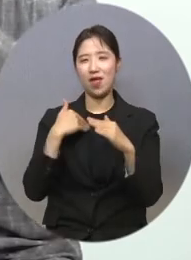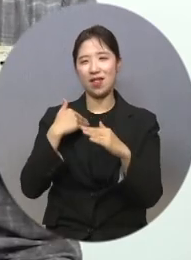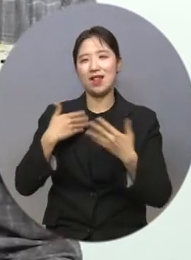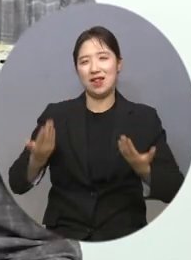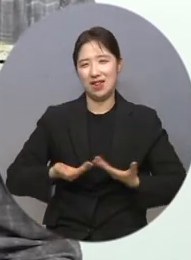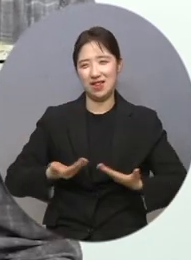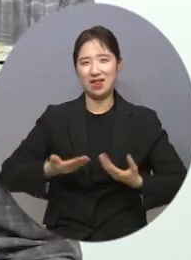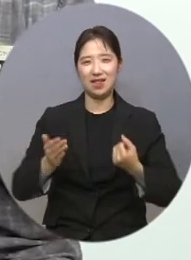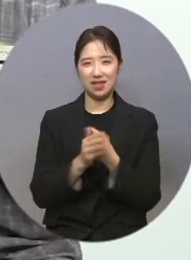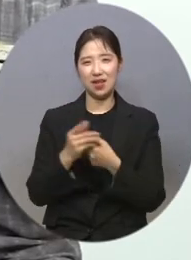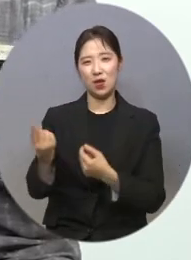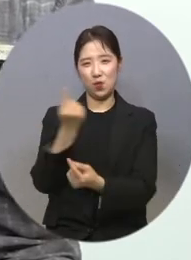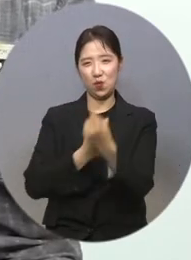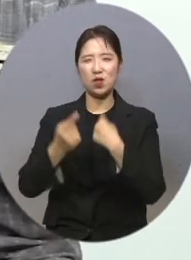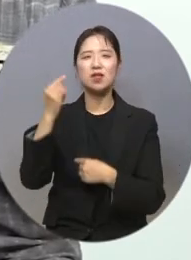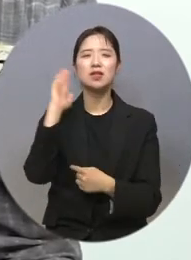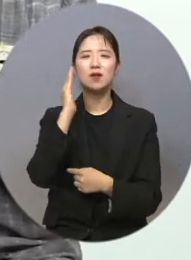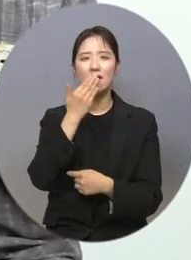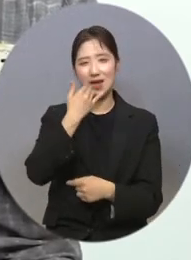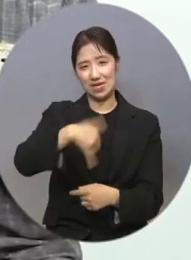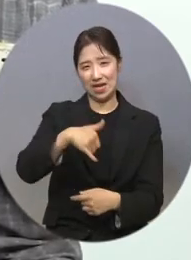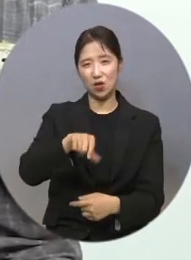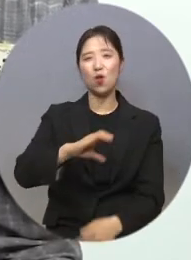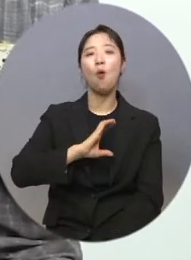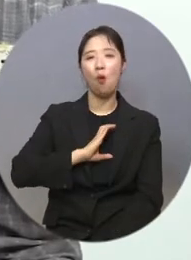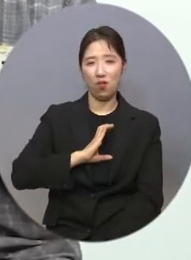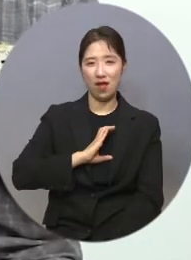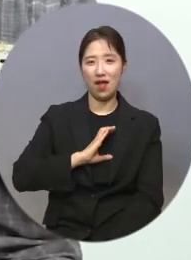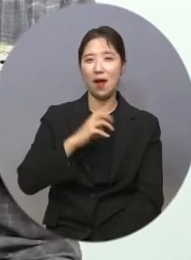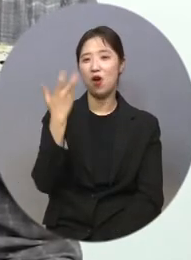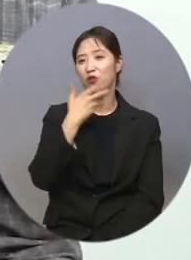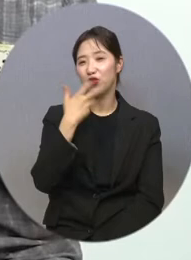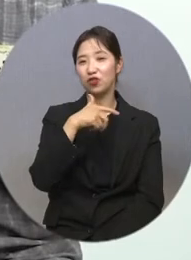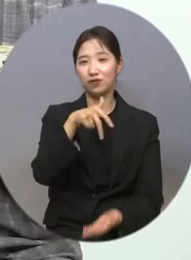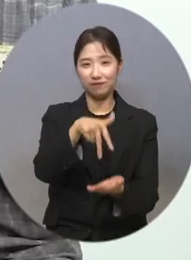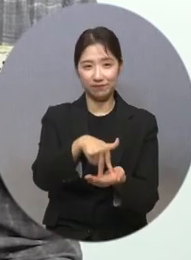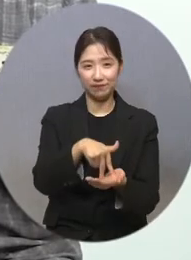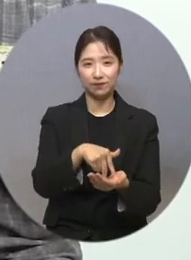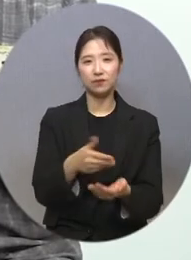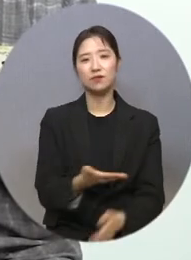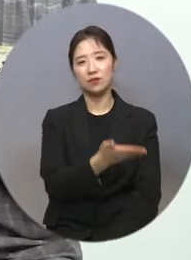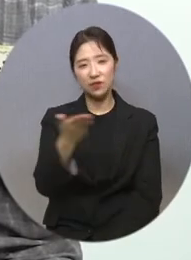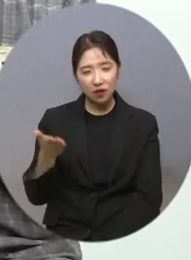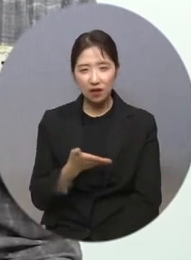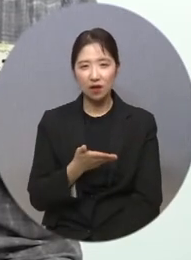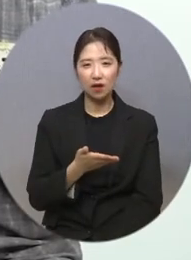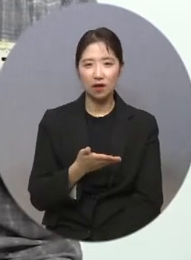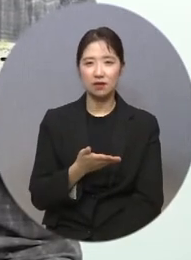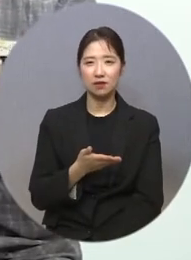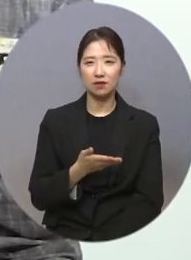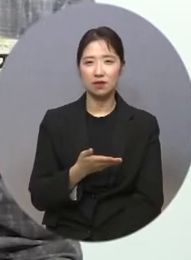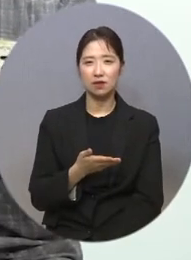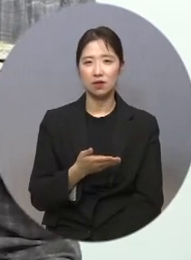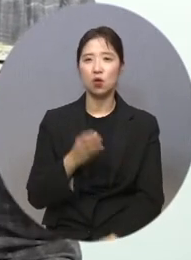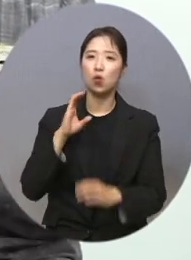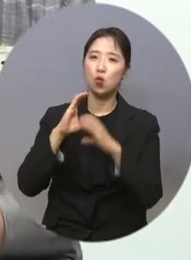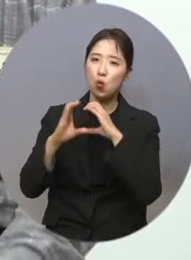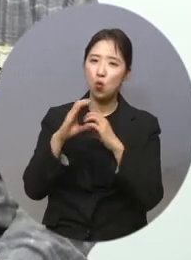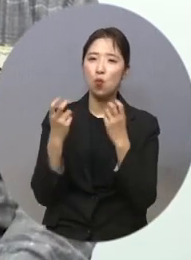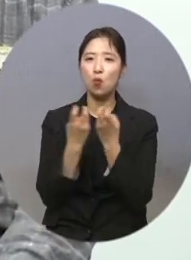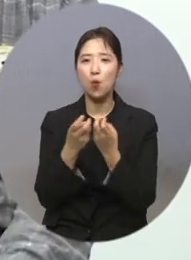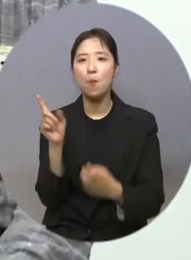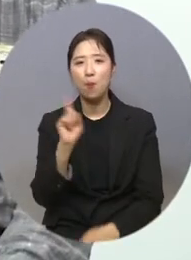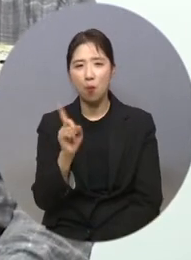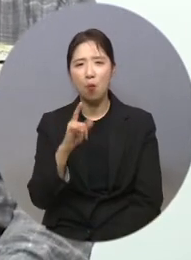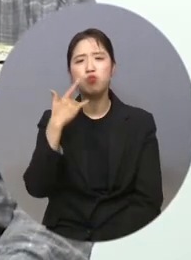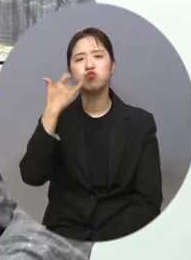오는 청각장애인들 자녀들은 대부분 코다고 말을 하는 친구들이죠. 이 친구들한테 어떻게 소통해야 되는지